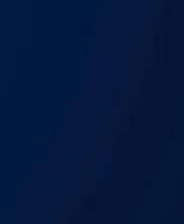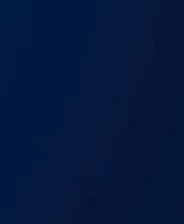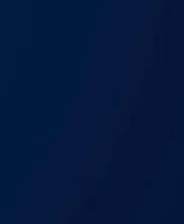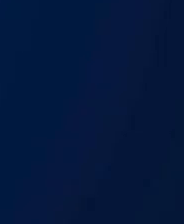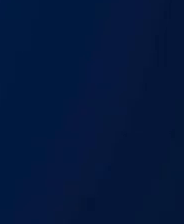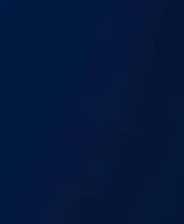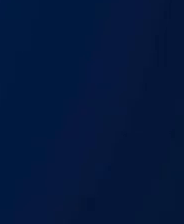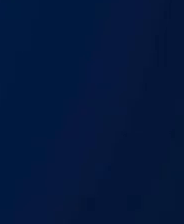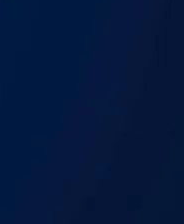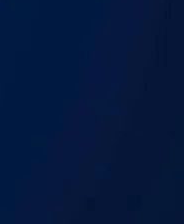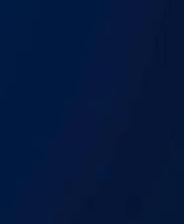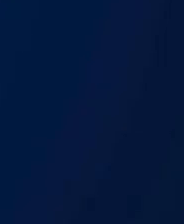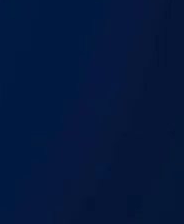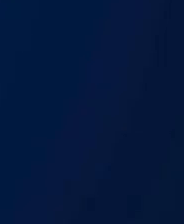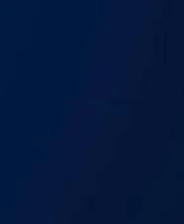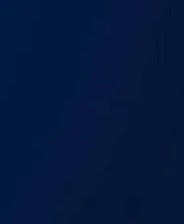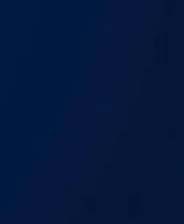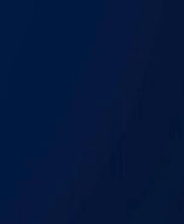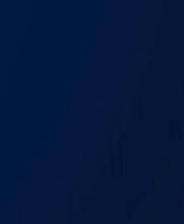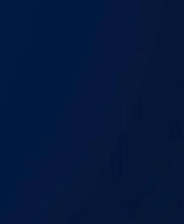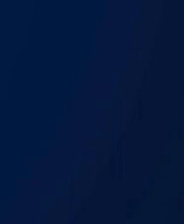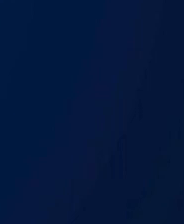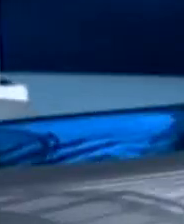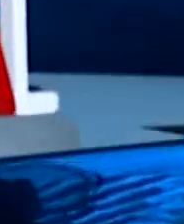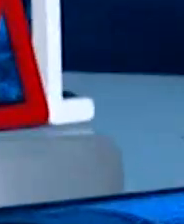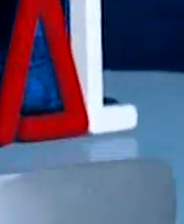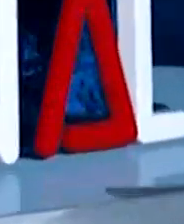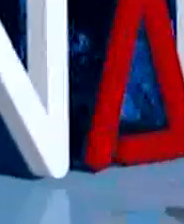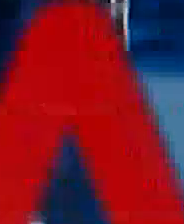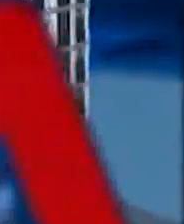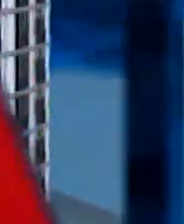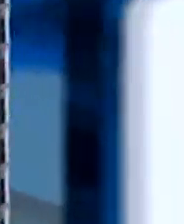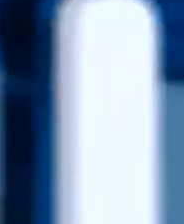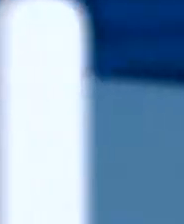Atenție! Emisiune dedicată și persoanelor cu deficiențe de auz.